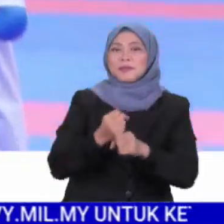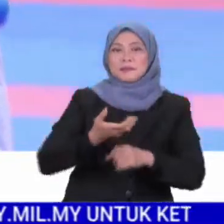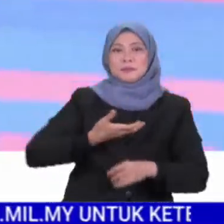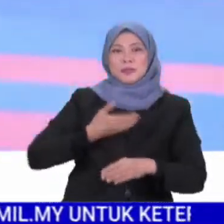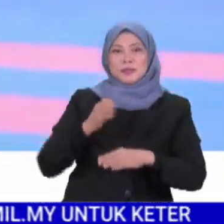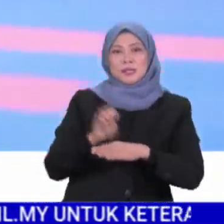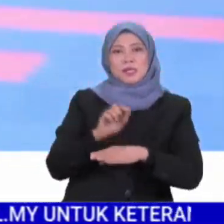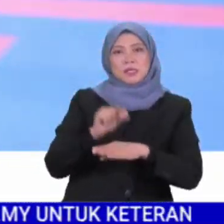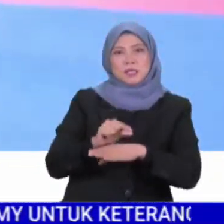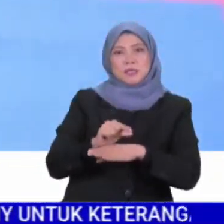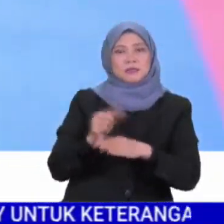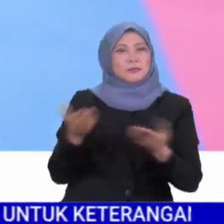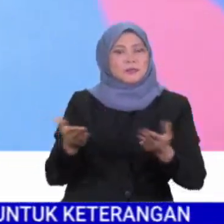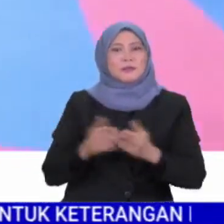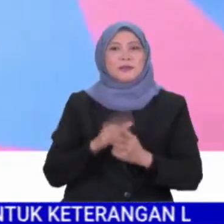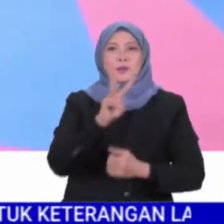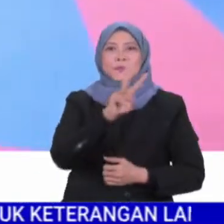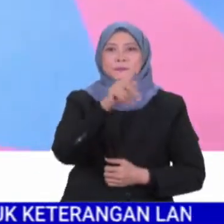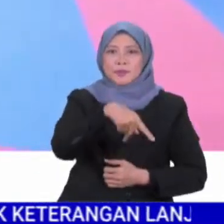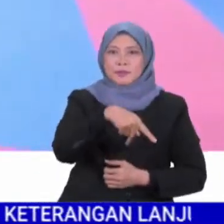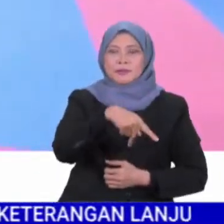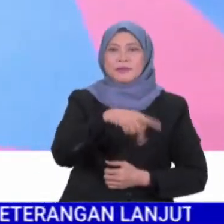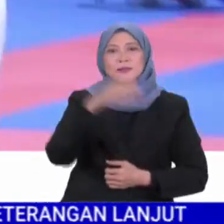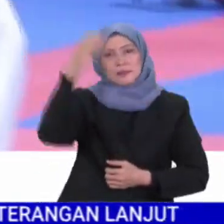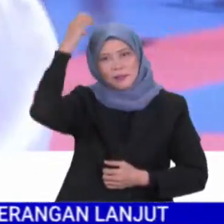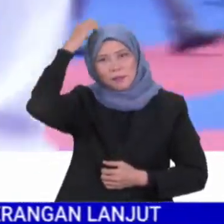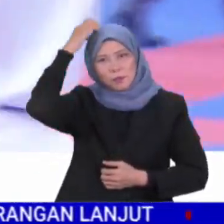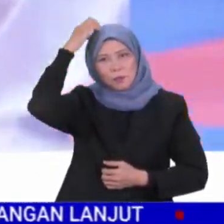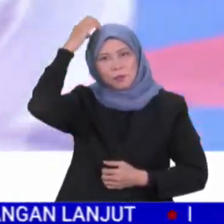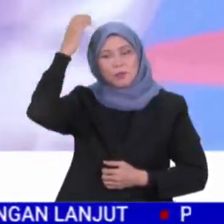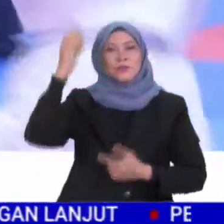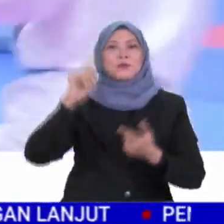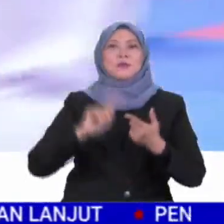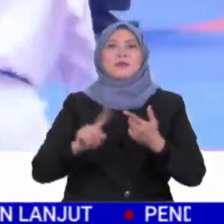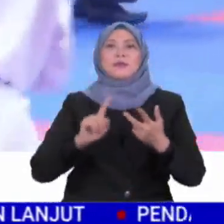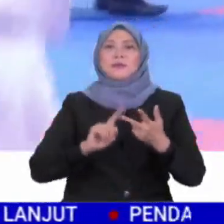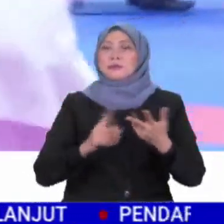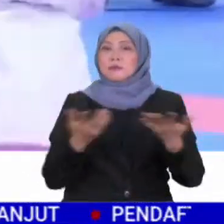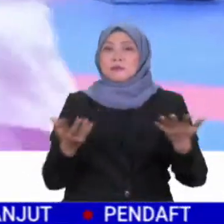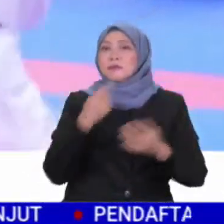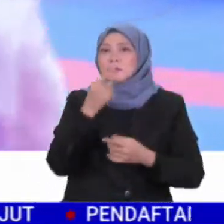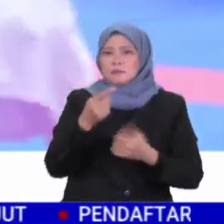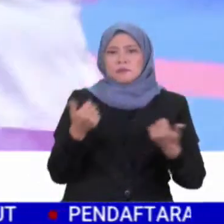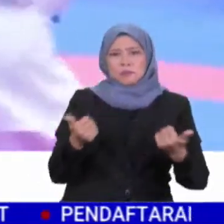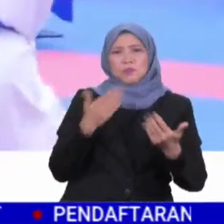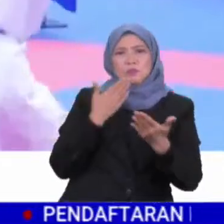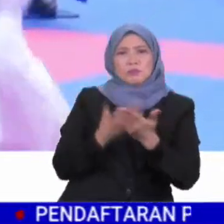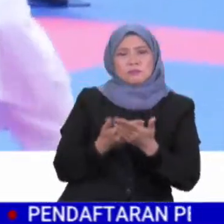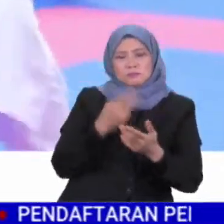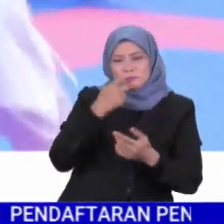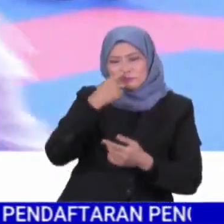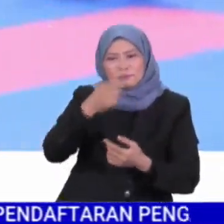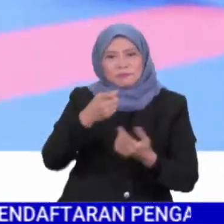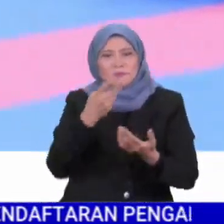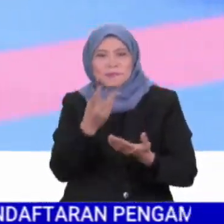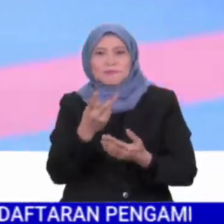pingat gangsa antaranya ialah wilayah Persekutuan Selangor. Dan juga apa yang boleh saya katakan agak menarik di sini